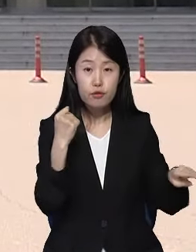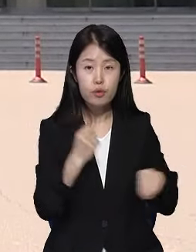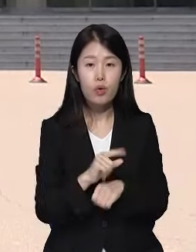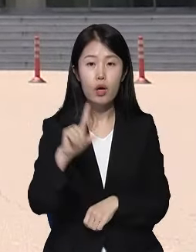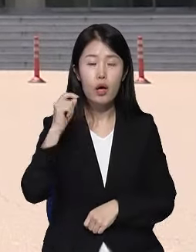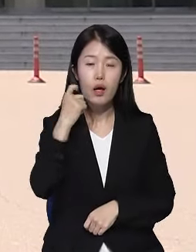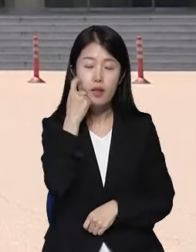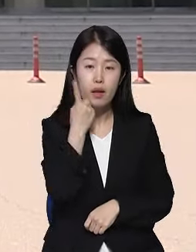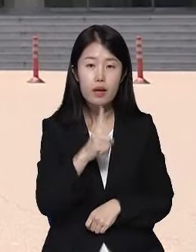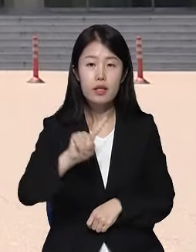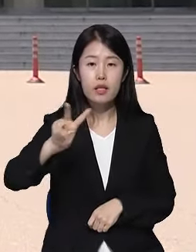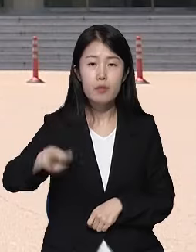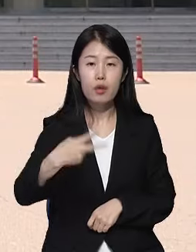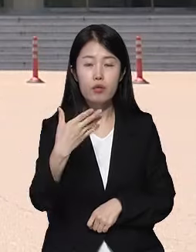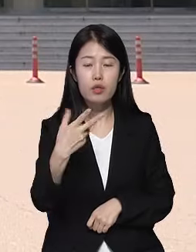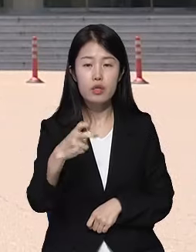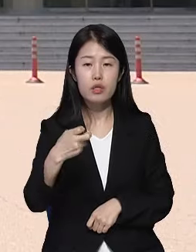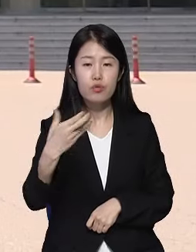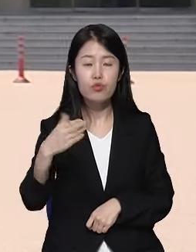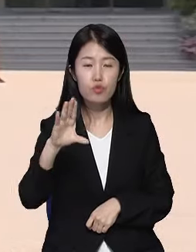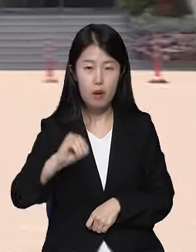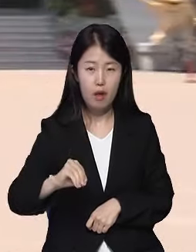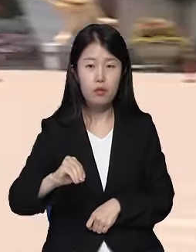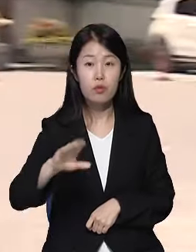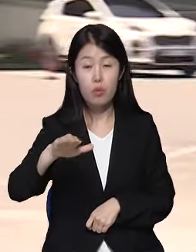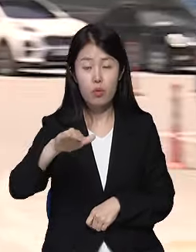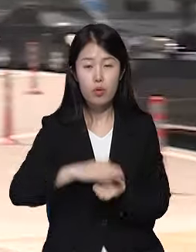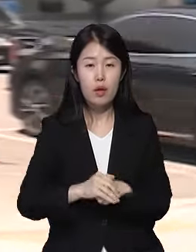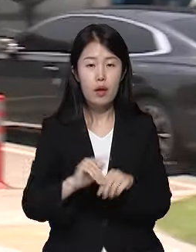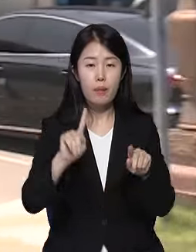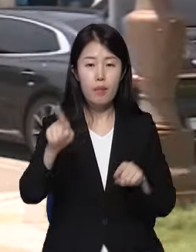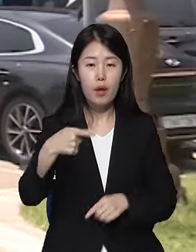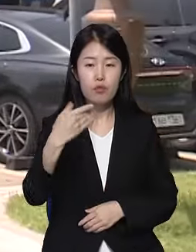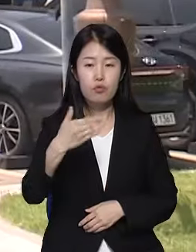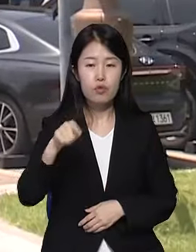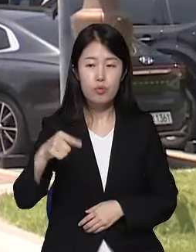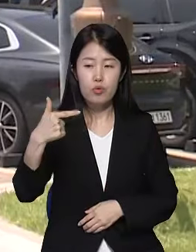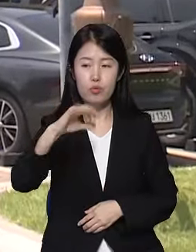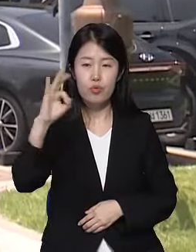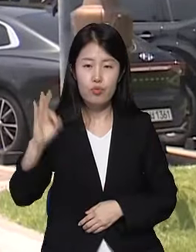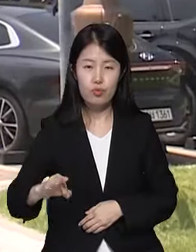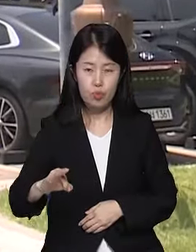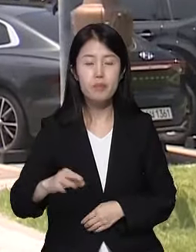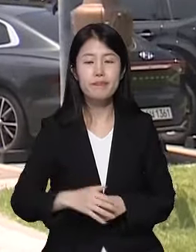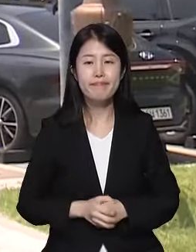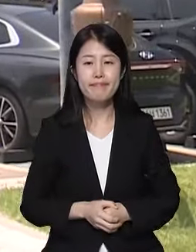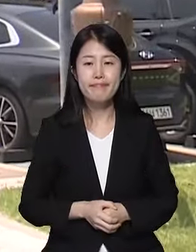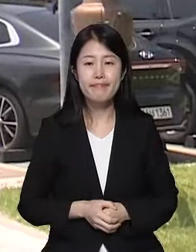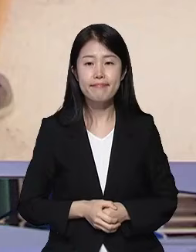229만 6,910원, 내년 최저임금 대비 109.6% 수준입니다.